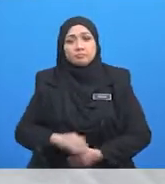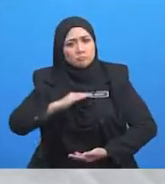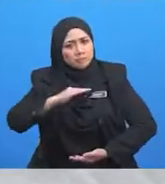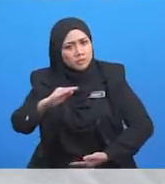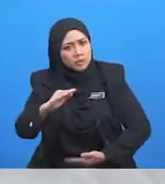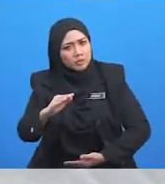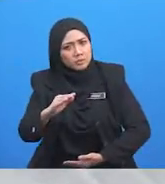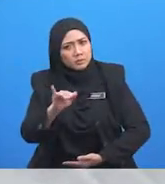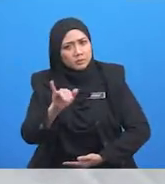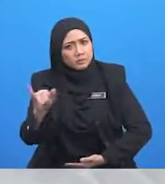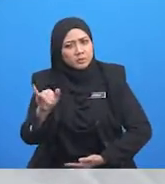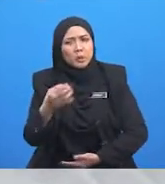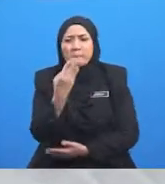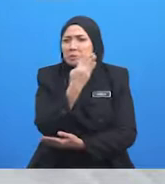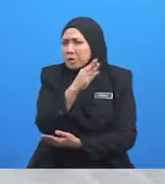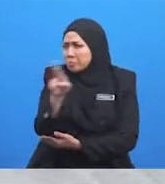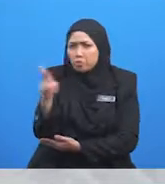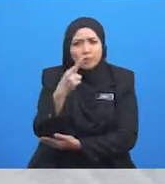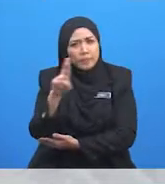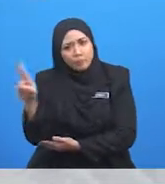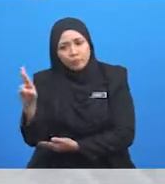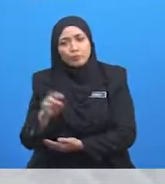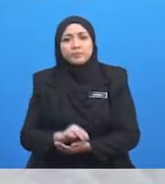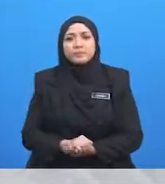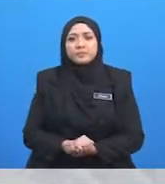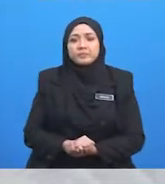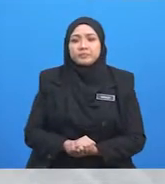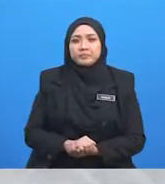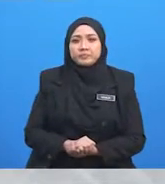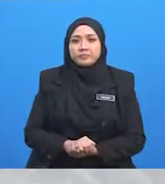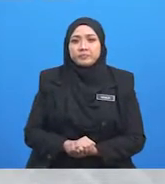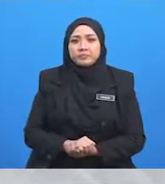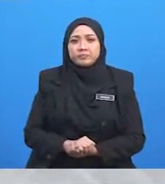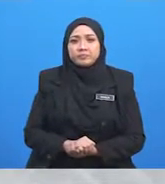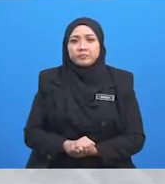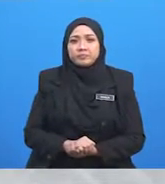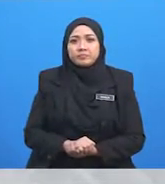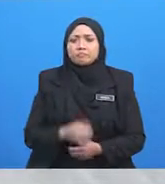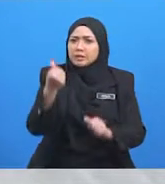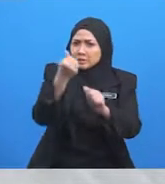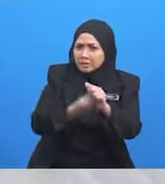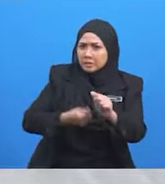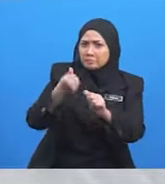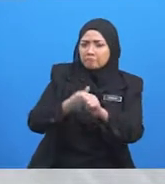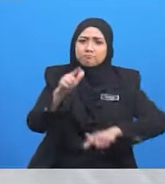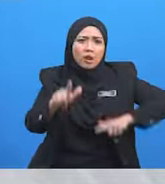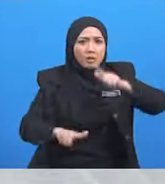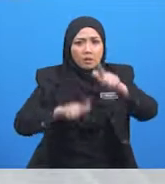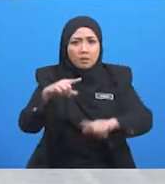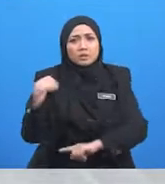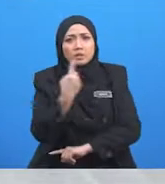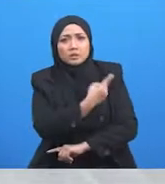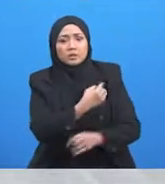Pesanannya beribu-ribu. Setiap langkah